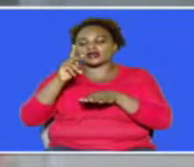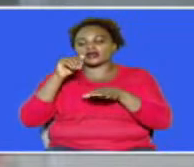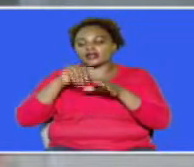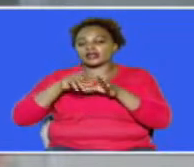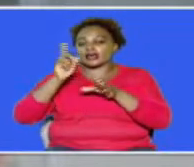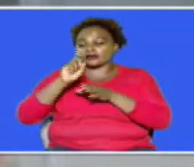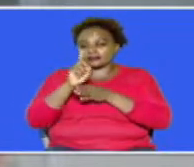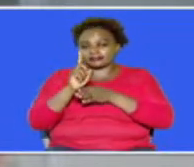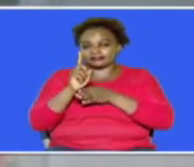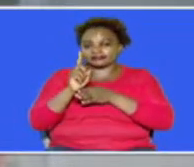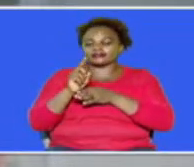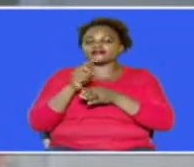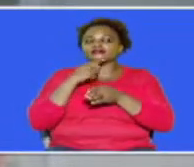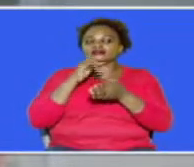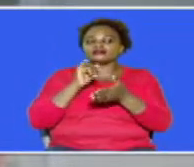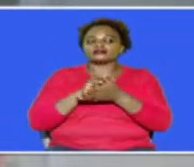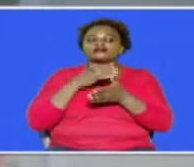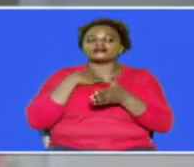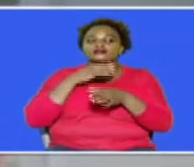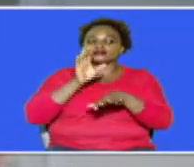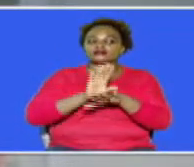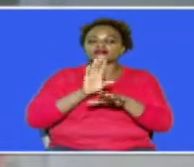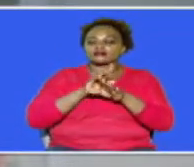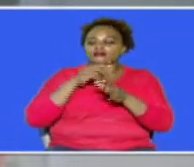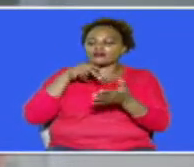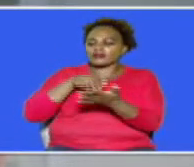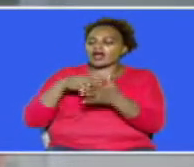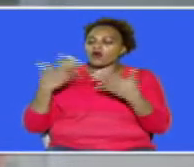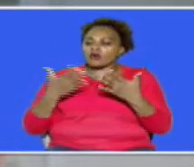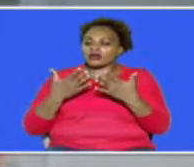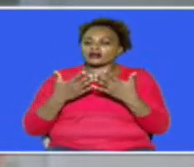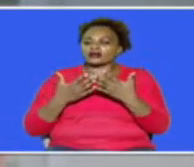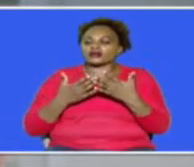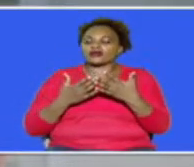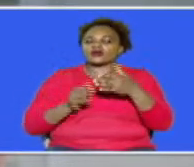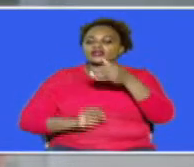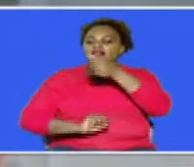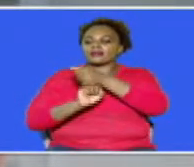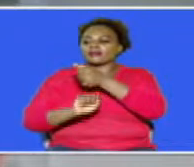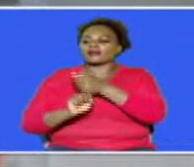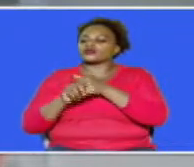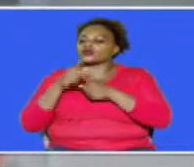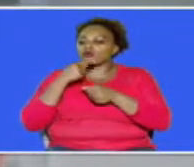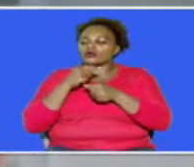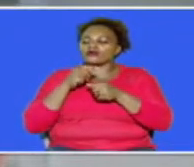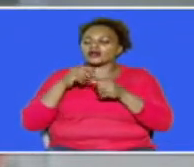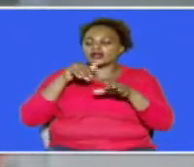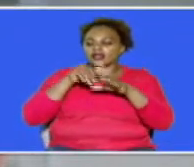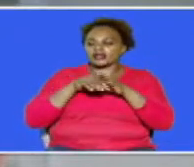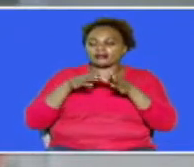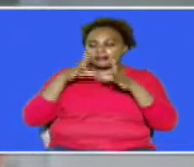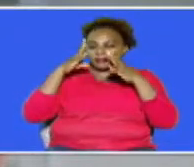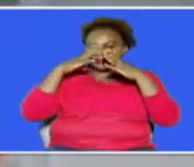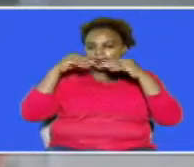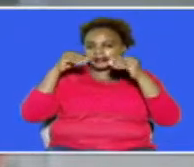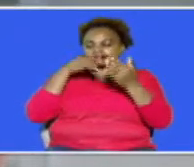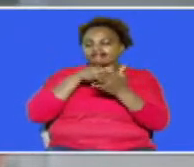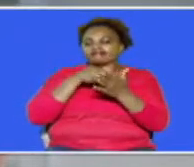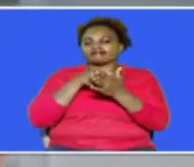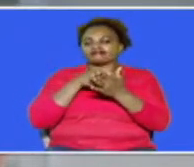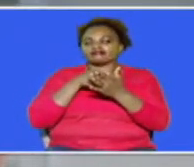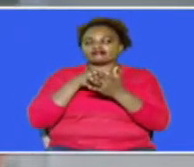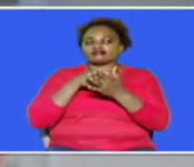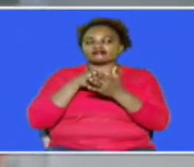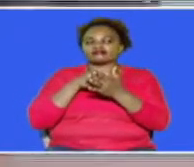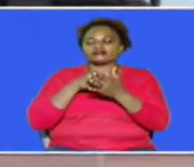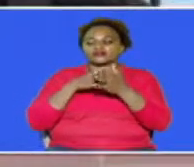jijini Nairobi, akionekana kulitaka kanisa kutangaza msimamo wao kuhusu wanayemuunga mkono kwa nafasi ya urais. Warsha hiyo inalenga